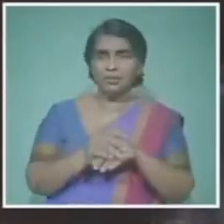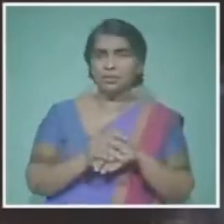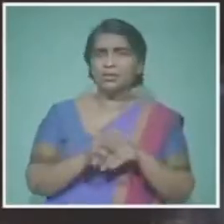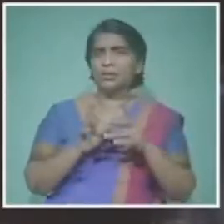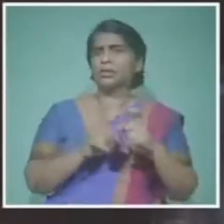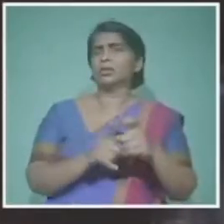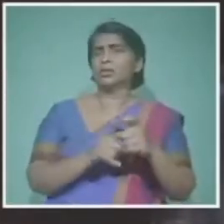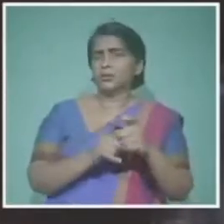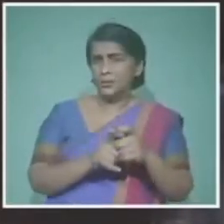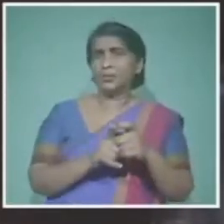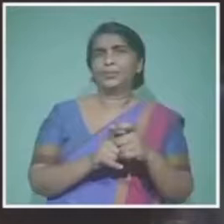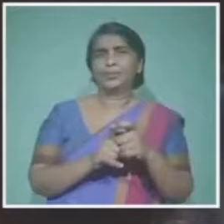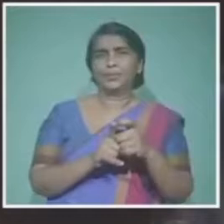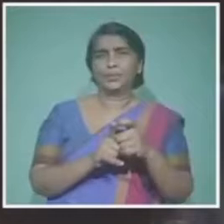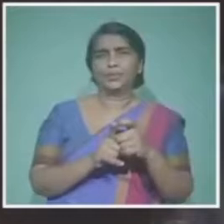ඉතාම බරපතල මට්ටමට.